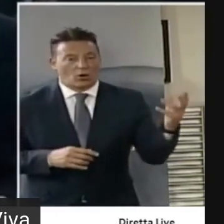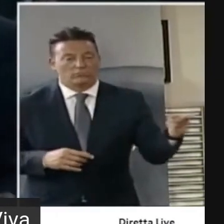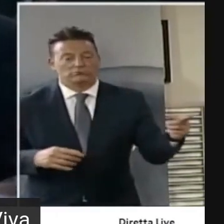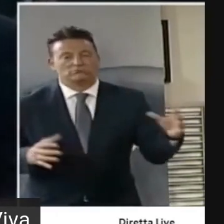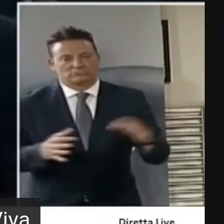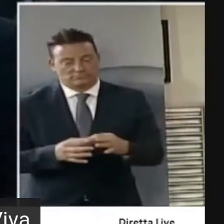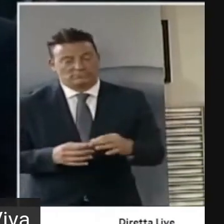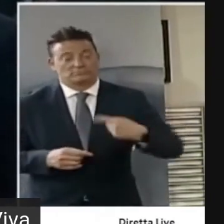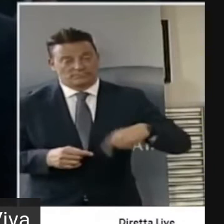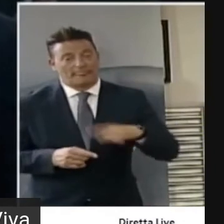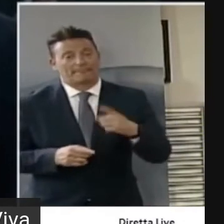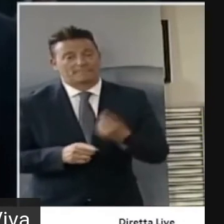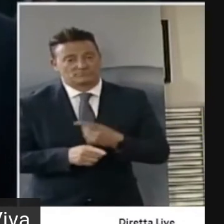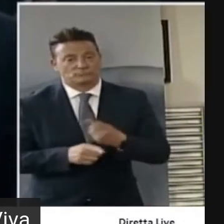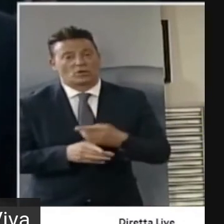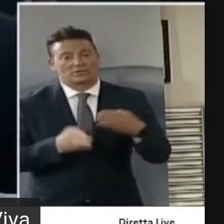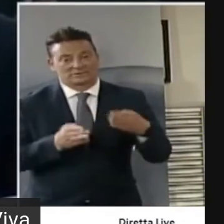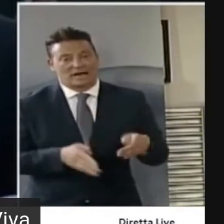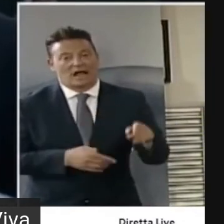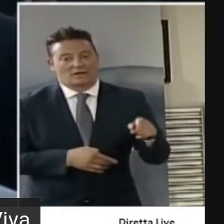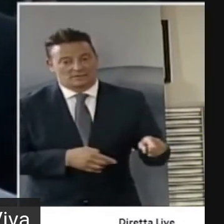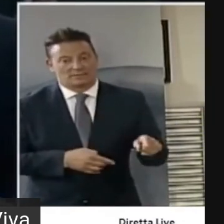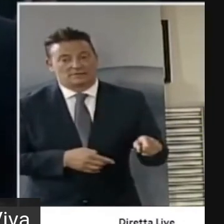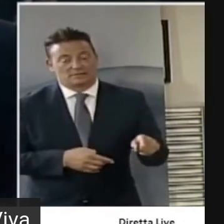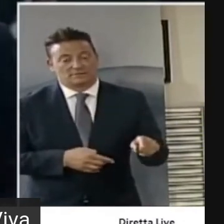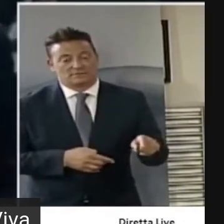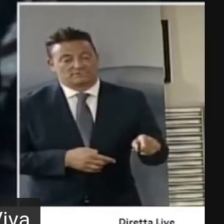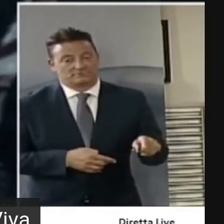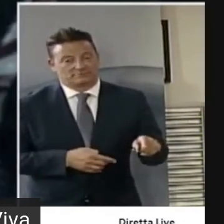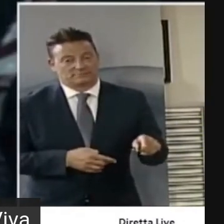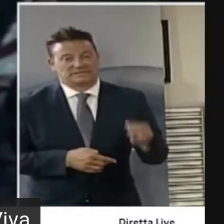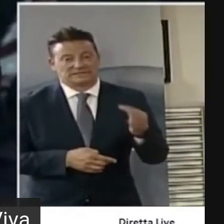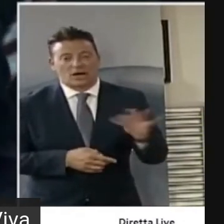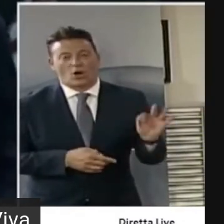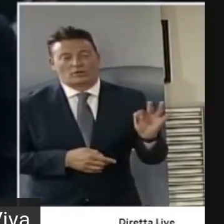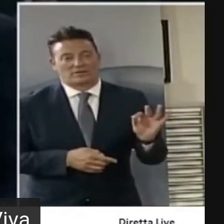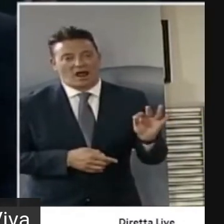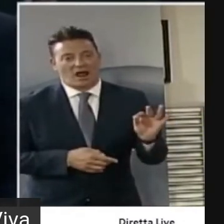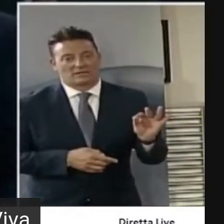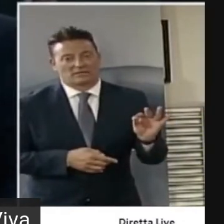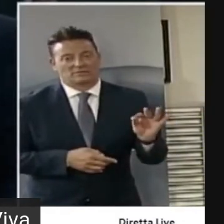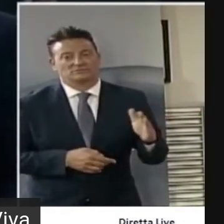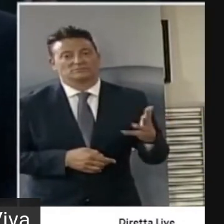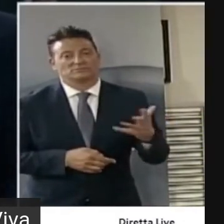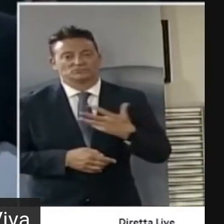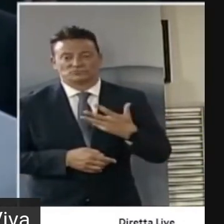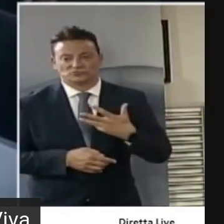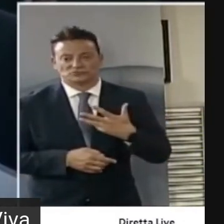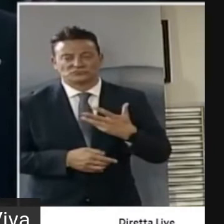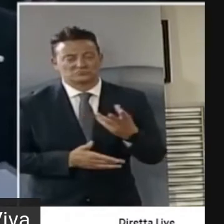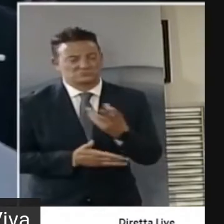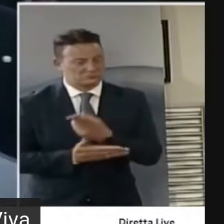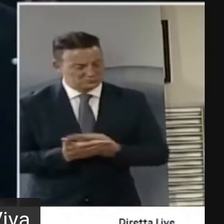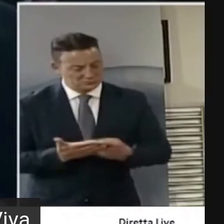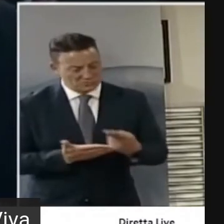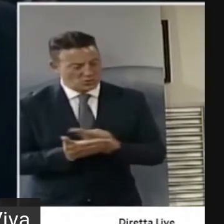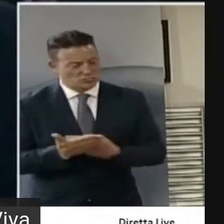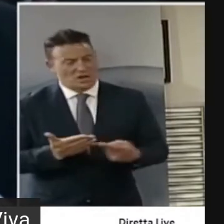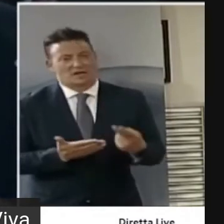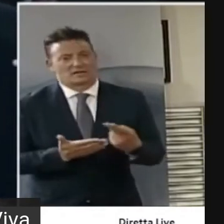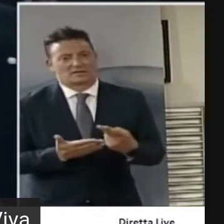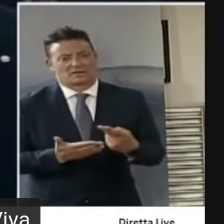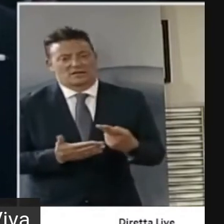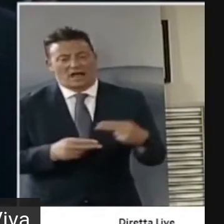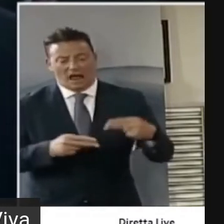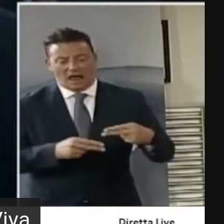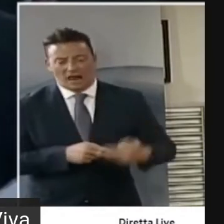bisogno di quella, di quel tratto in maniera straordinaria. Ci sono progetti che negli